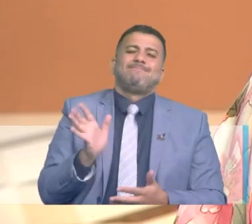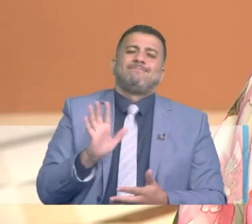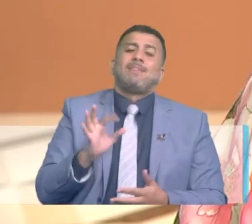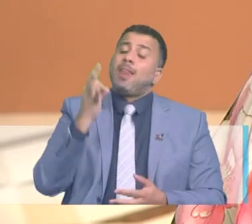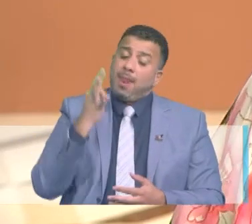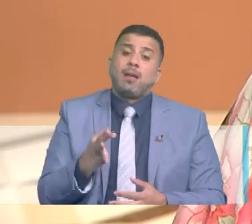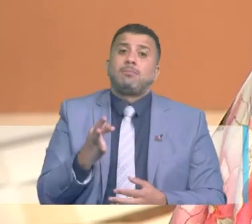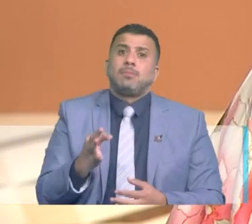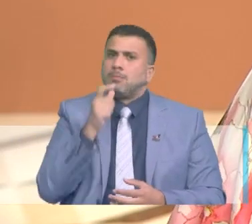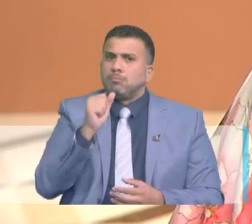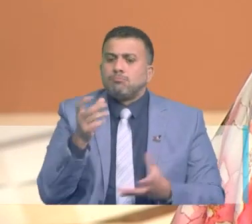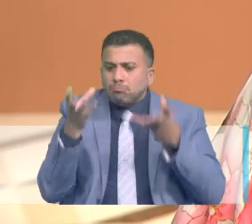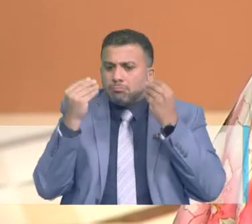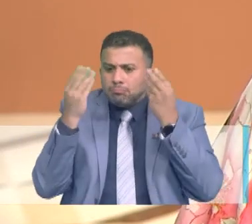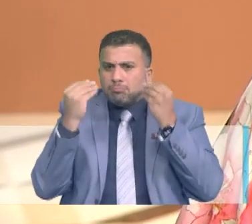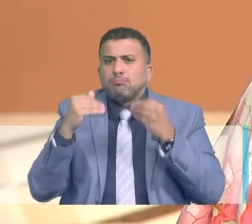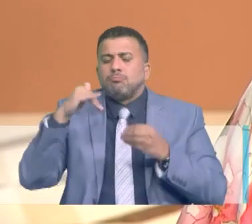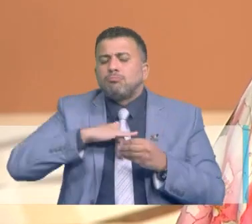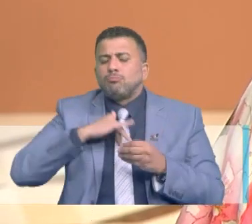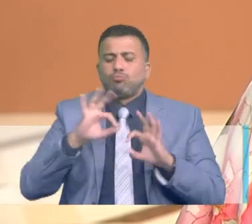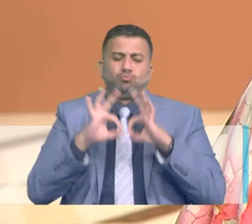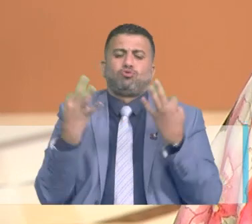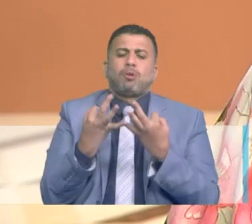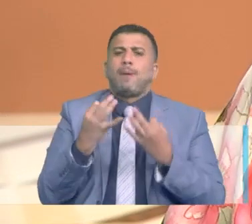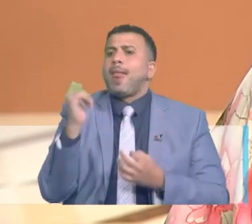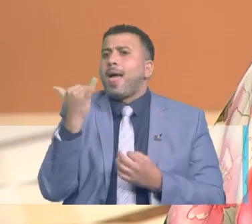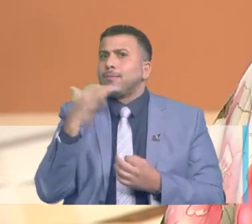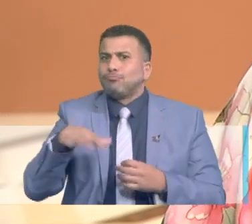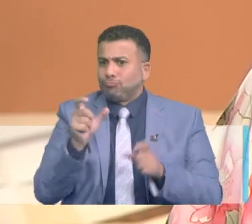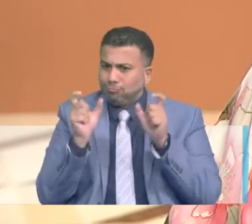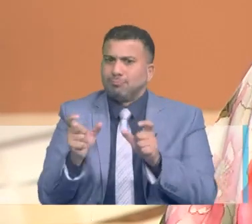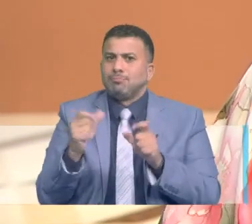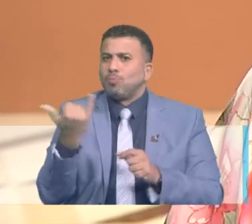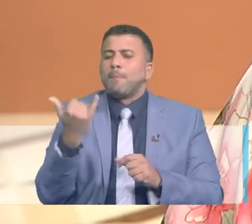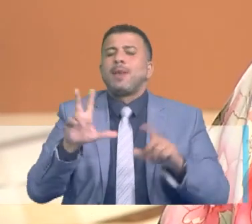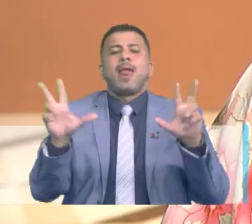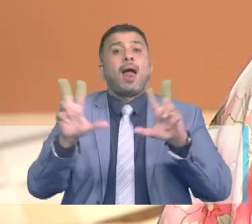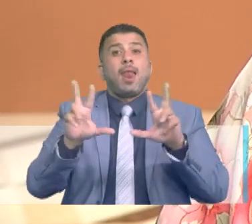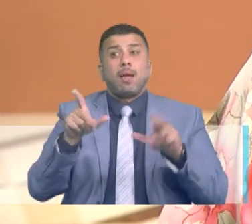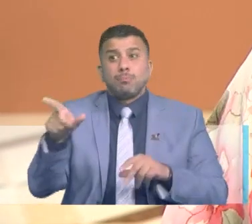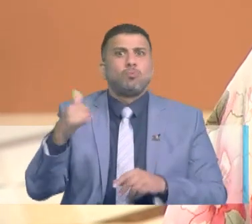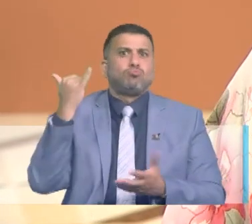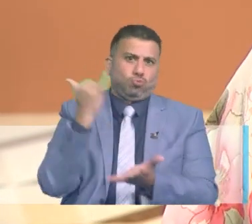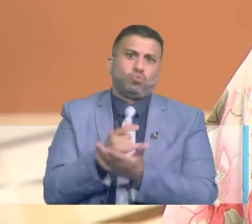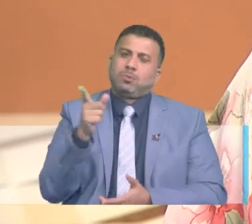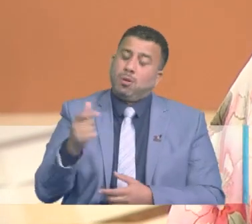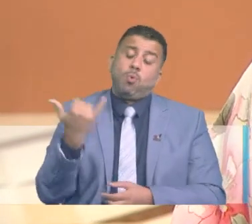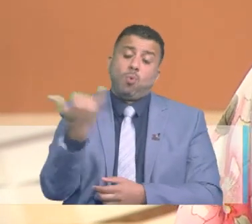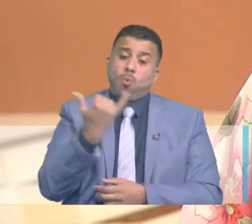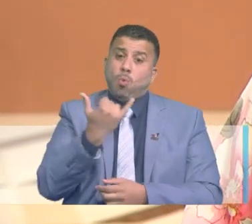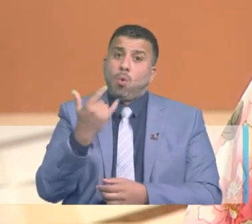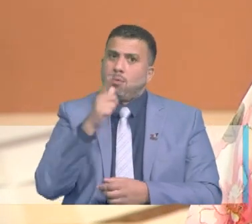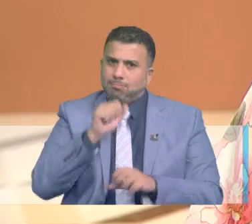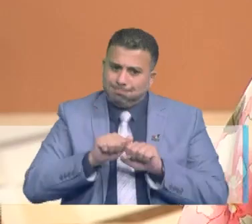نكون ثريين بكل الكنوز اللي موجودة في مجتمعنا العربي، وإن شاء الله الإعلام هو الكفيل بأن يقدم هذه المادة